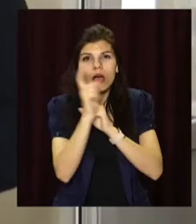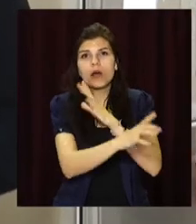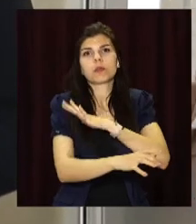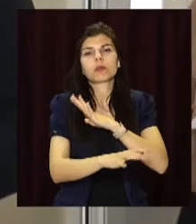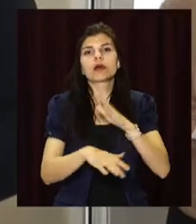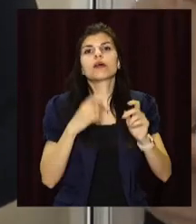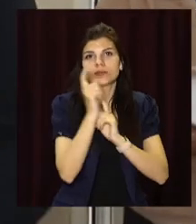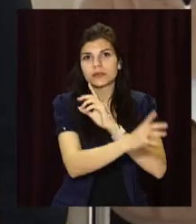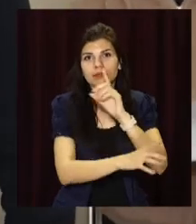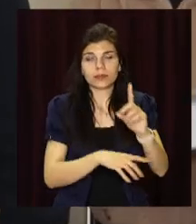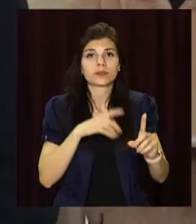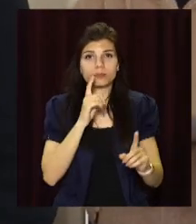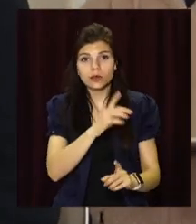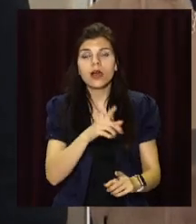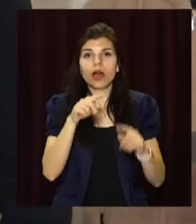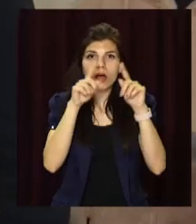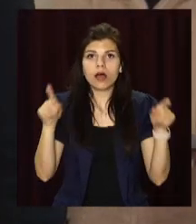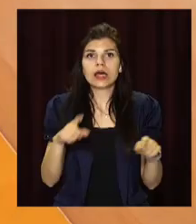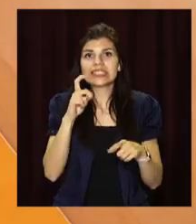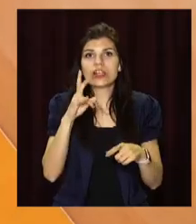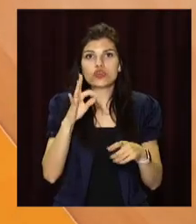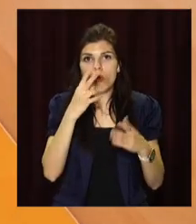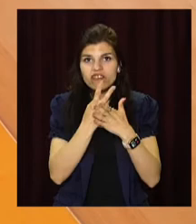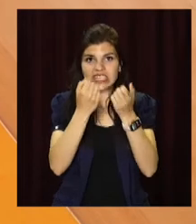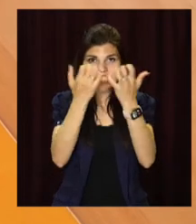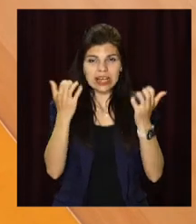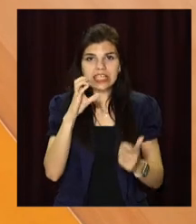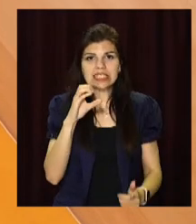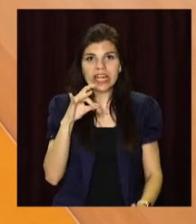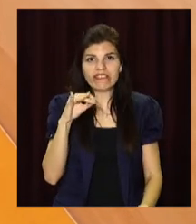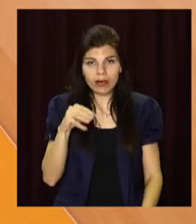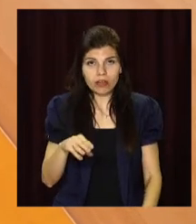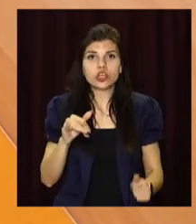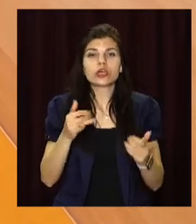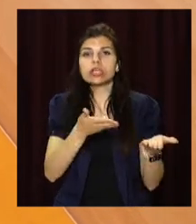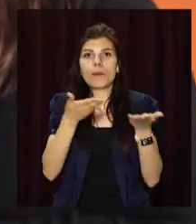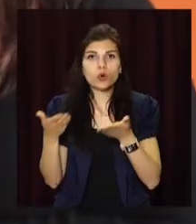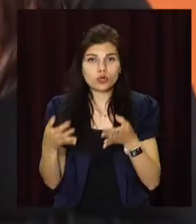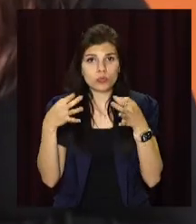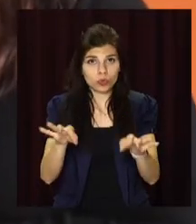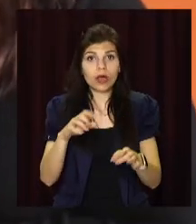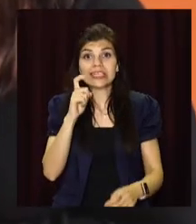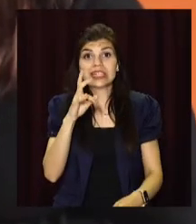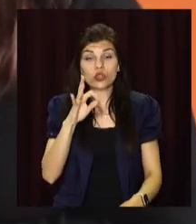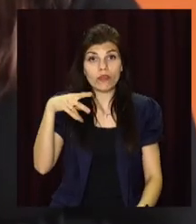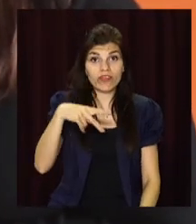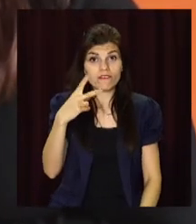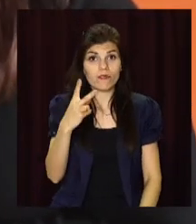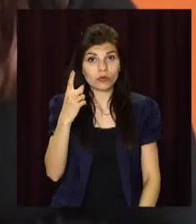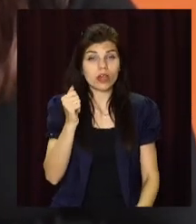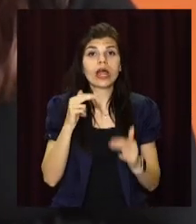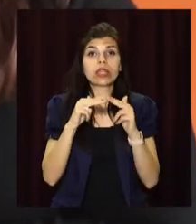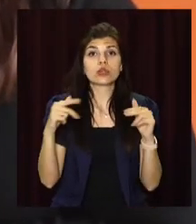Вхід лише за наявності оригіналу сертифіката ЗНО, паспорту та запрошення перепустки. Загалом на ЗНО-2021